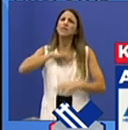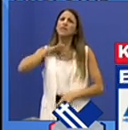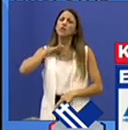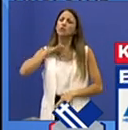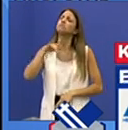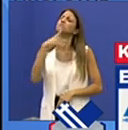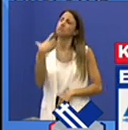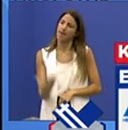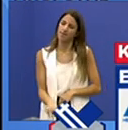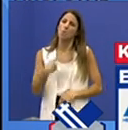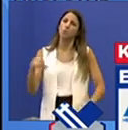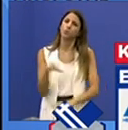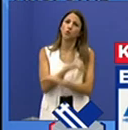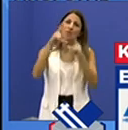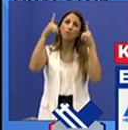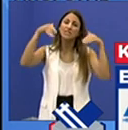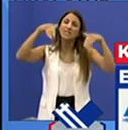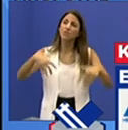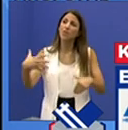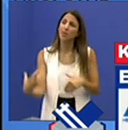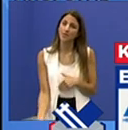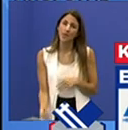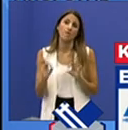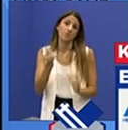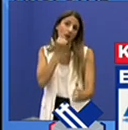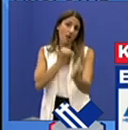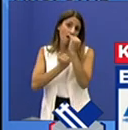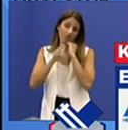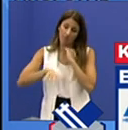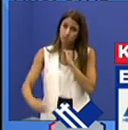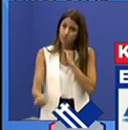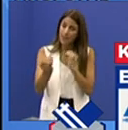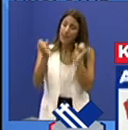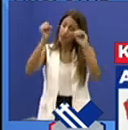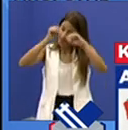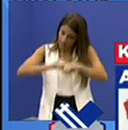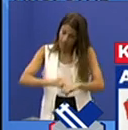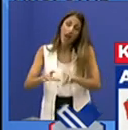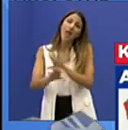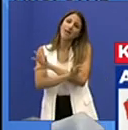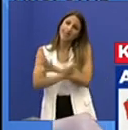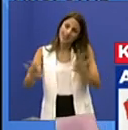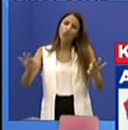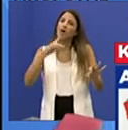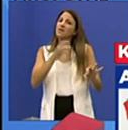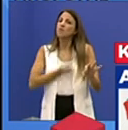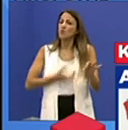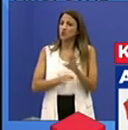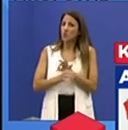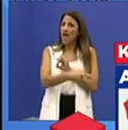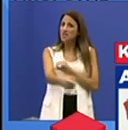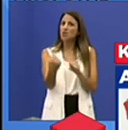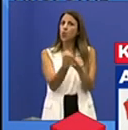θα αποκατασταθεί. Λάθη στην πορεία μπορεί να υπάρξουν, όμως δεν θα αμφισβητηθεί ποτέ η εργατικότητα και η